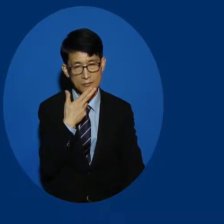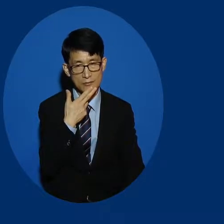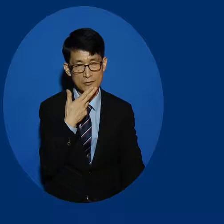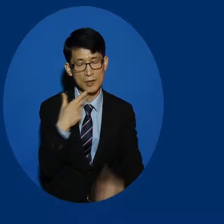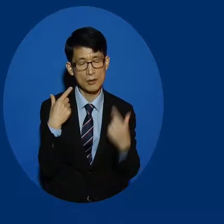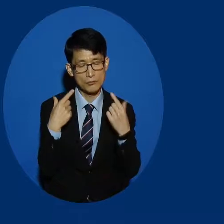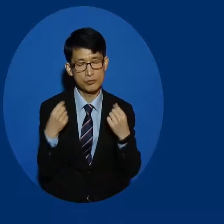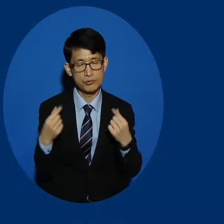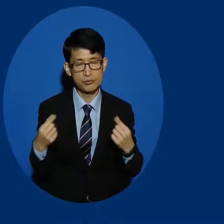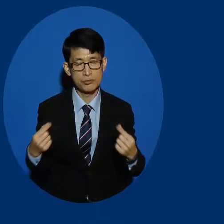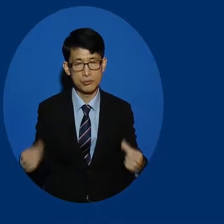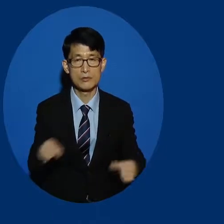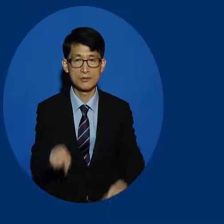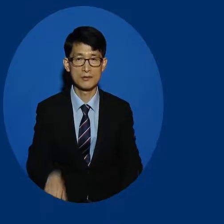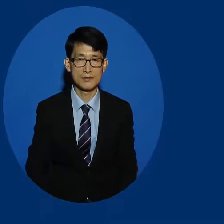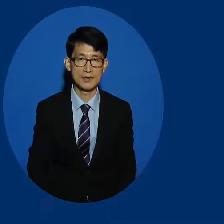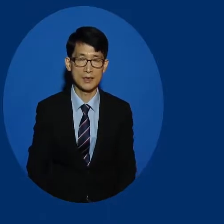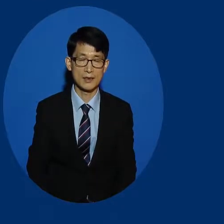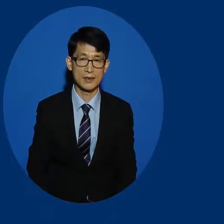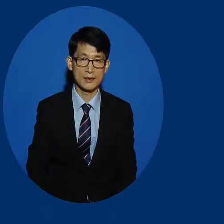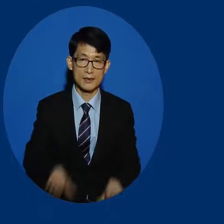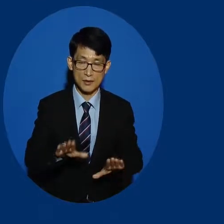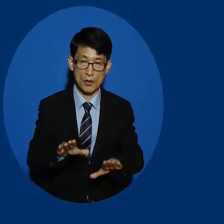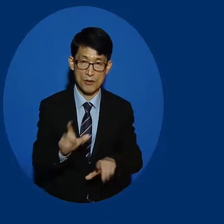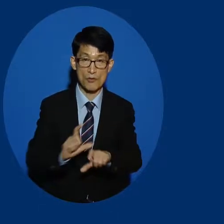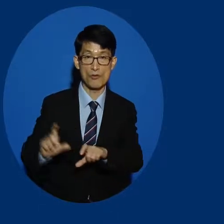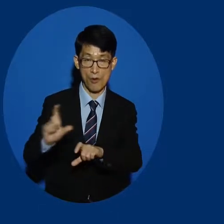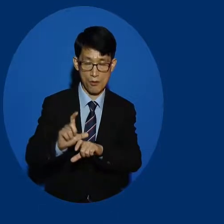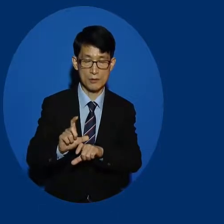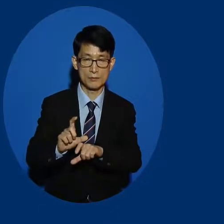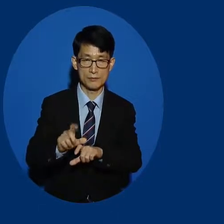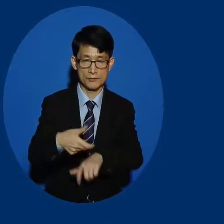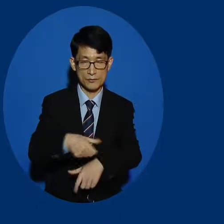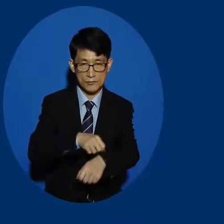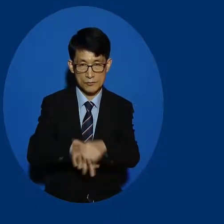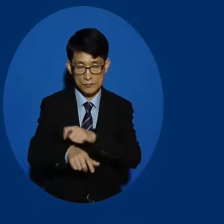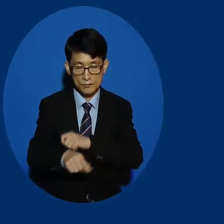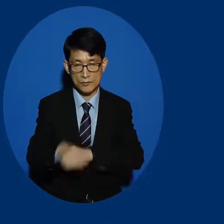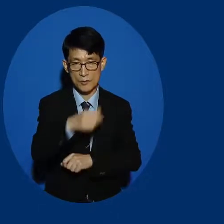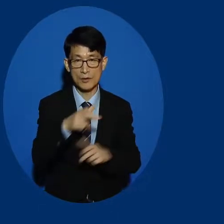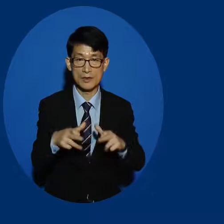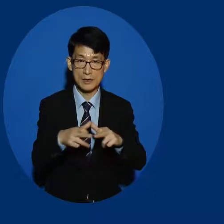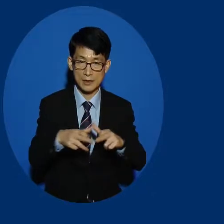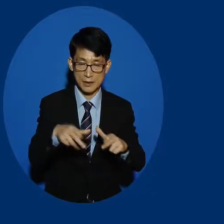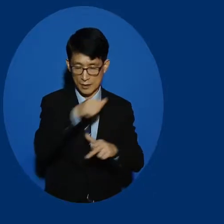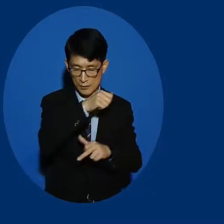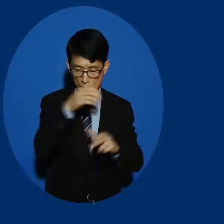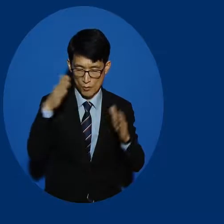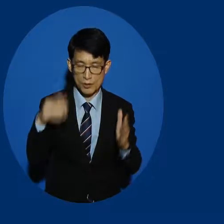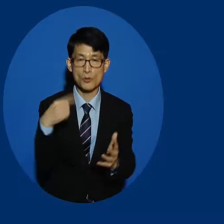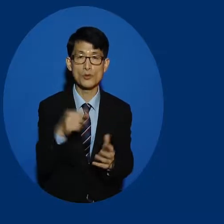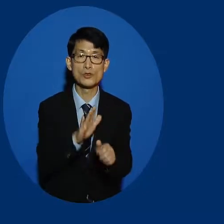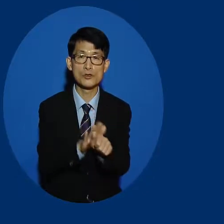이제 좀 더 적극적인 차원의 장애인 평생교육 지원을 위한